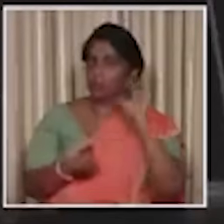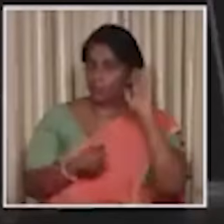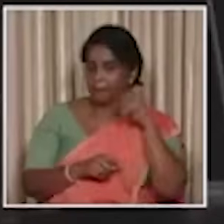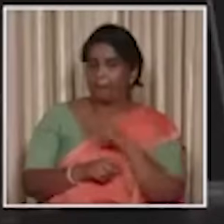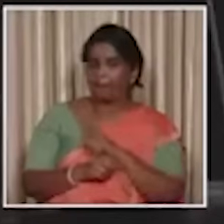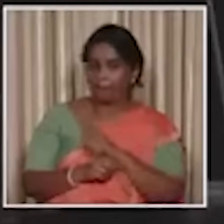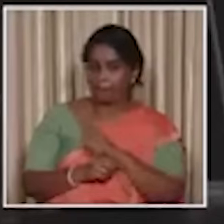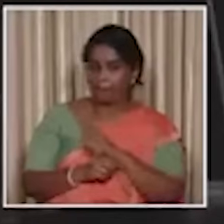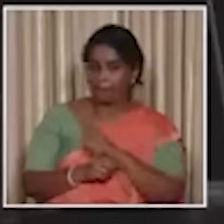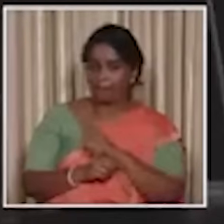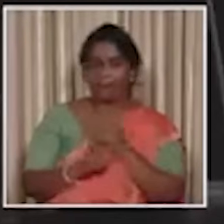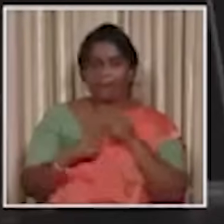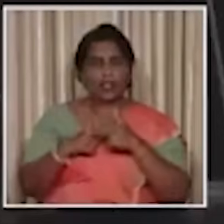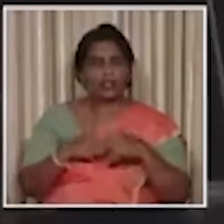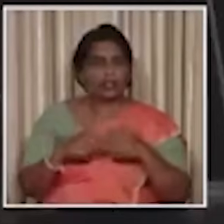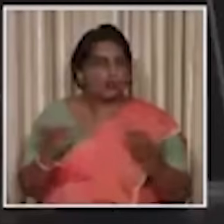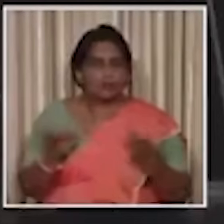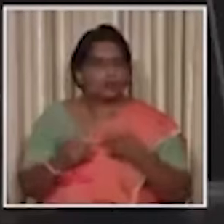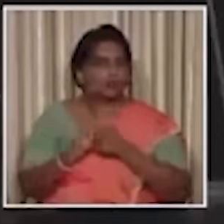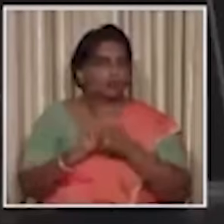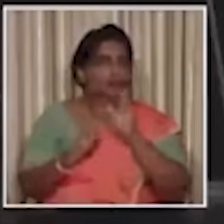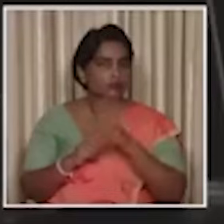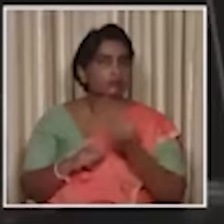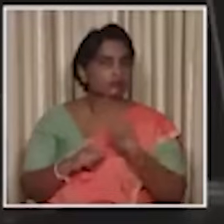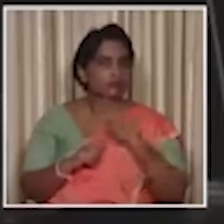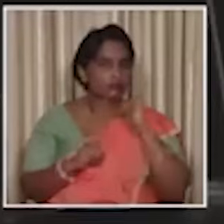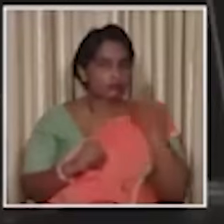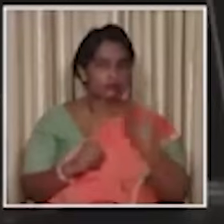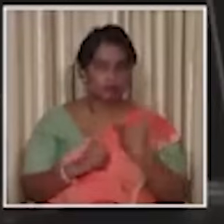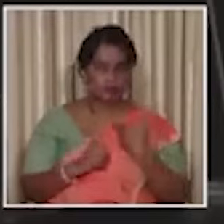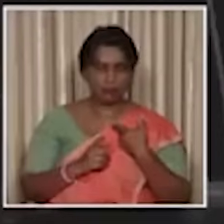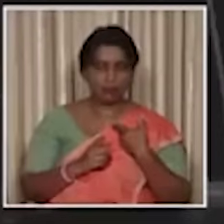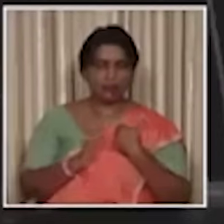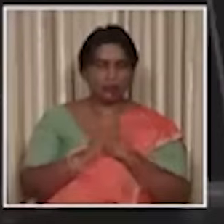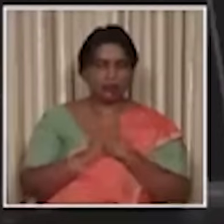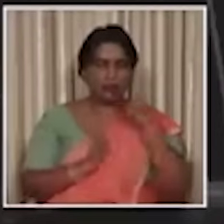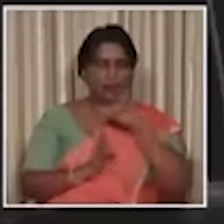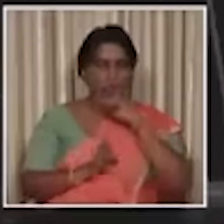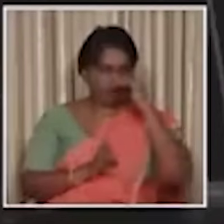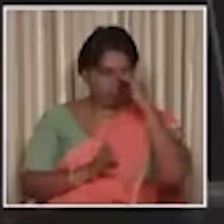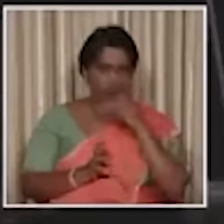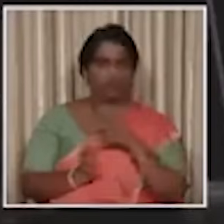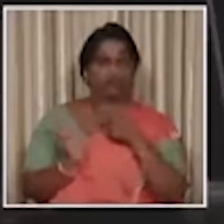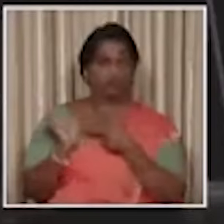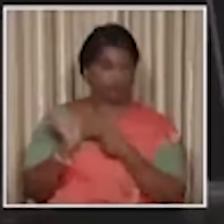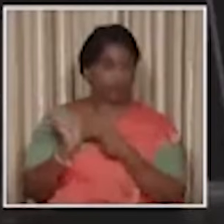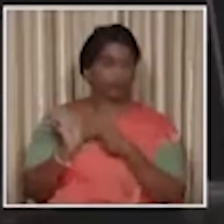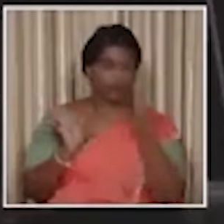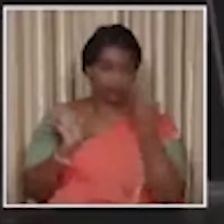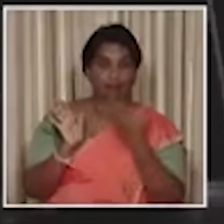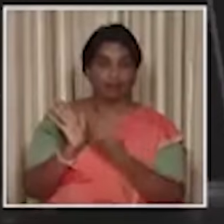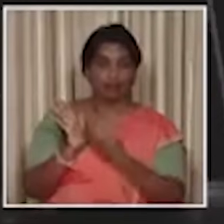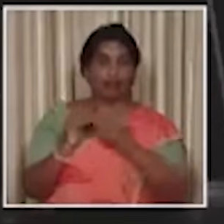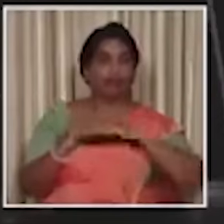என்ன காரணத்திற்காக அப்படி செய்கிறார்கள்? கௌரவ பிரதி சபாநாயகர் அவர்களே, இங்கே பாருங்கள், இது ஒரு துயிலும் இல்லத்தினுடைய முகப்பு வாசல். இந்த